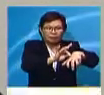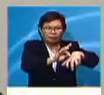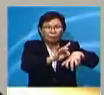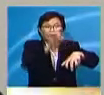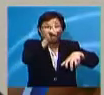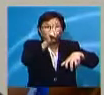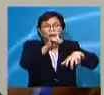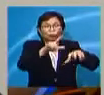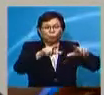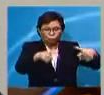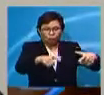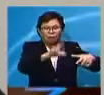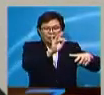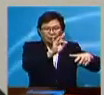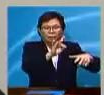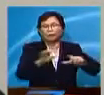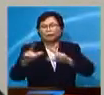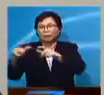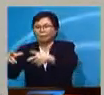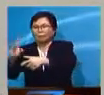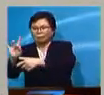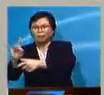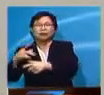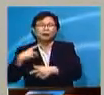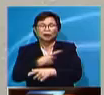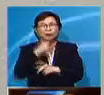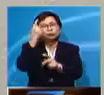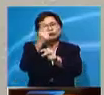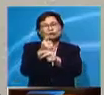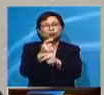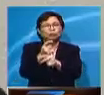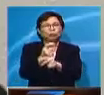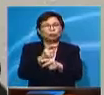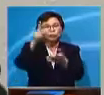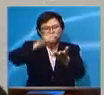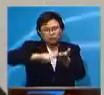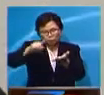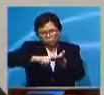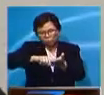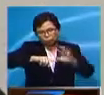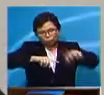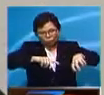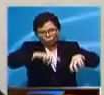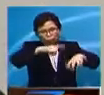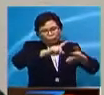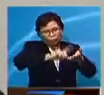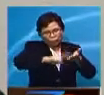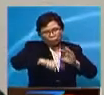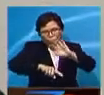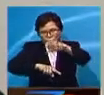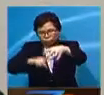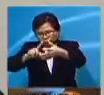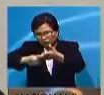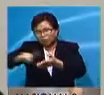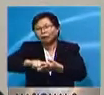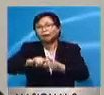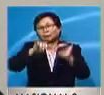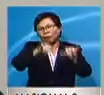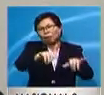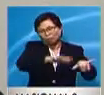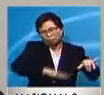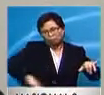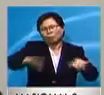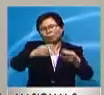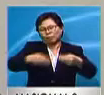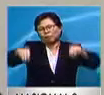orang setiap kumpulan dan kita telah Tentukan checkpoin checkpoint yang yang mereka akan berada di sekitar